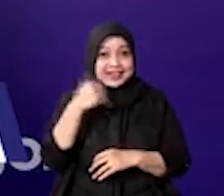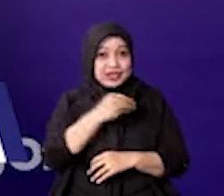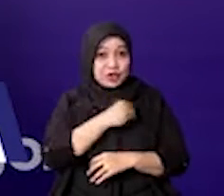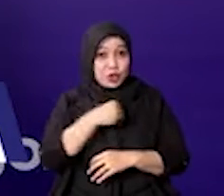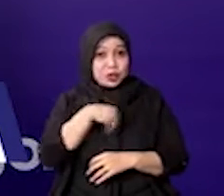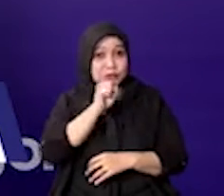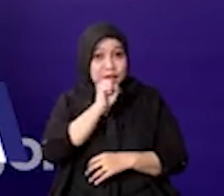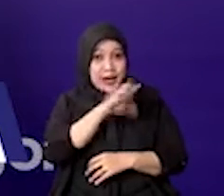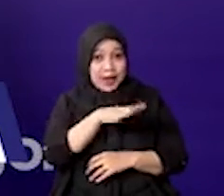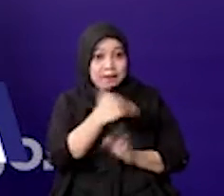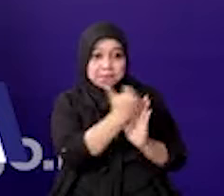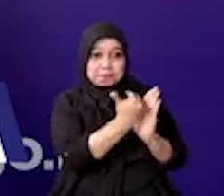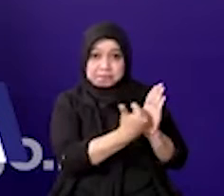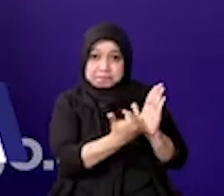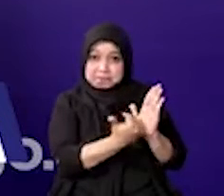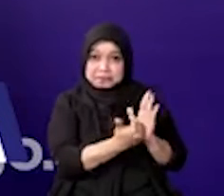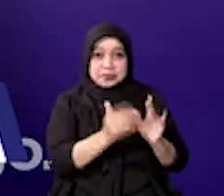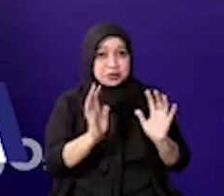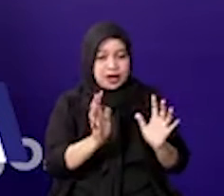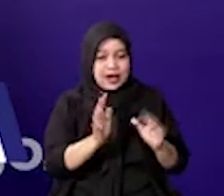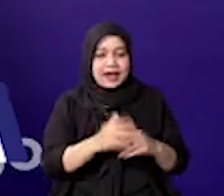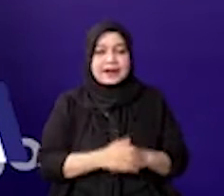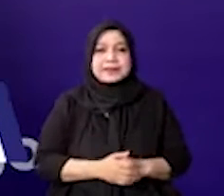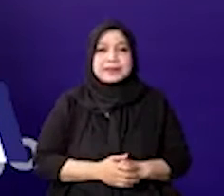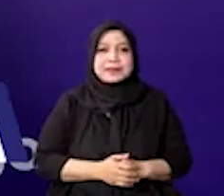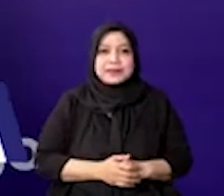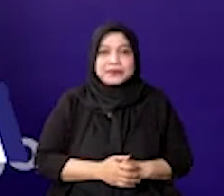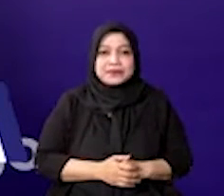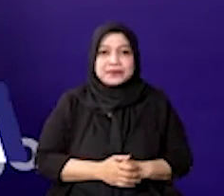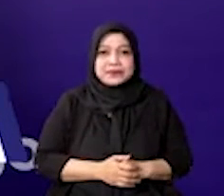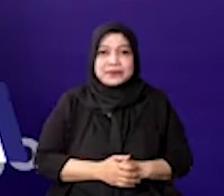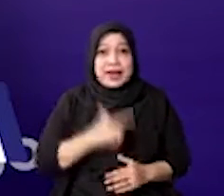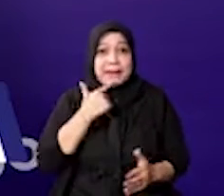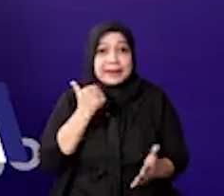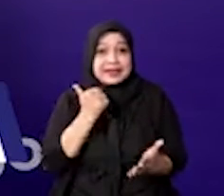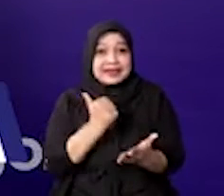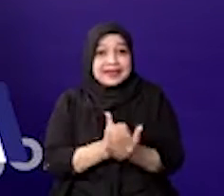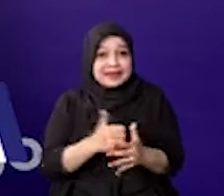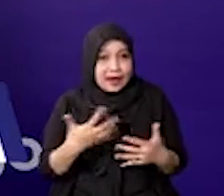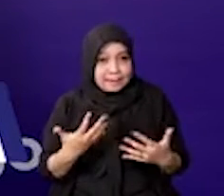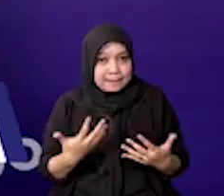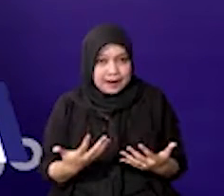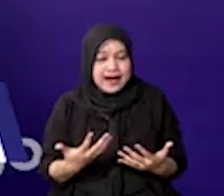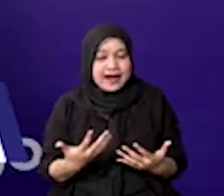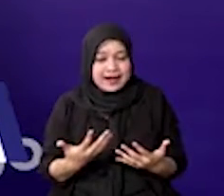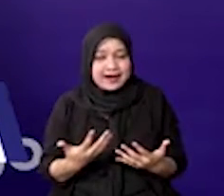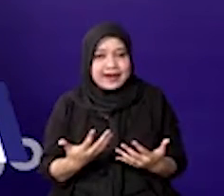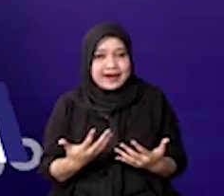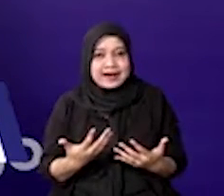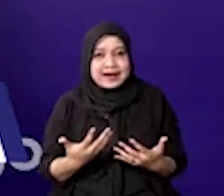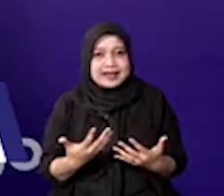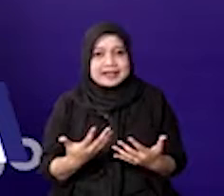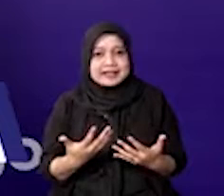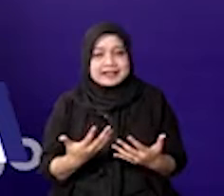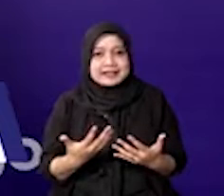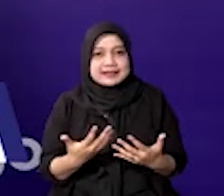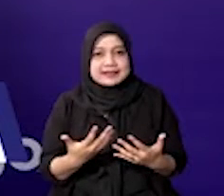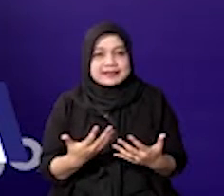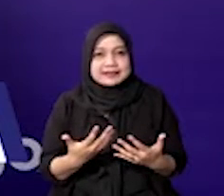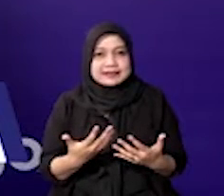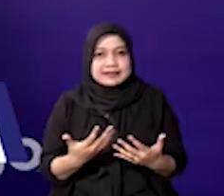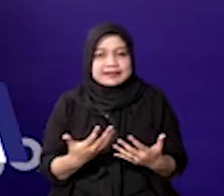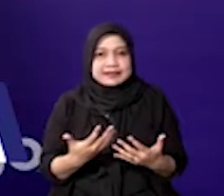anjuran Dokter tadi protokol kesehatan yang utama menjaga